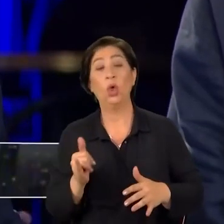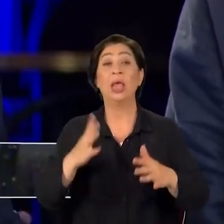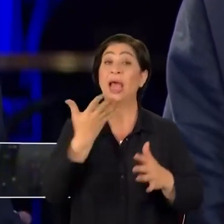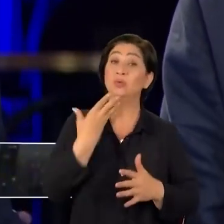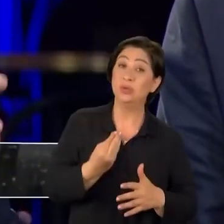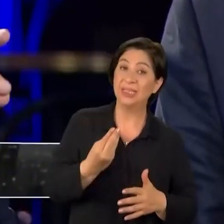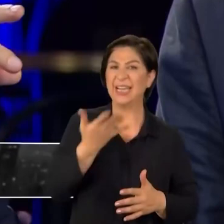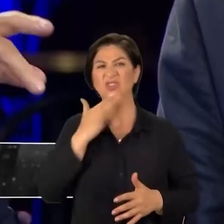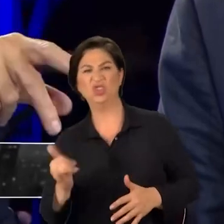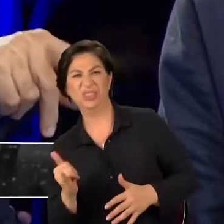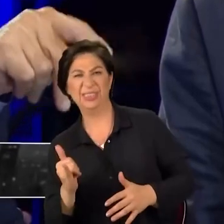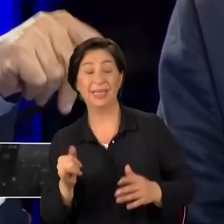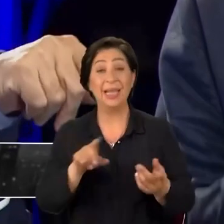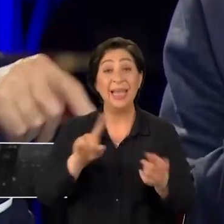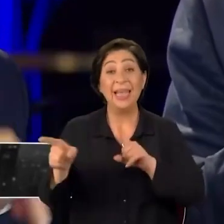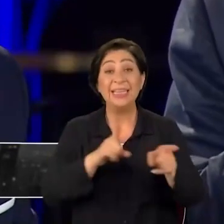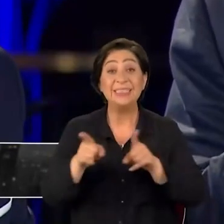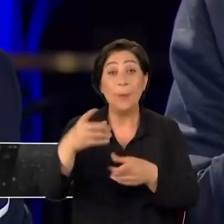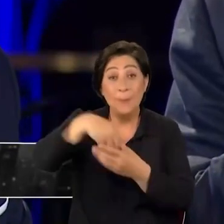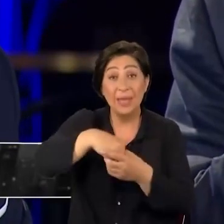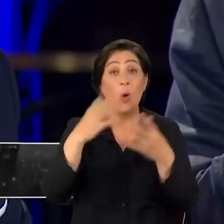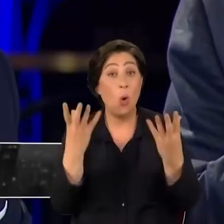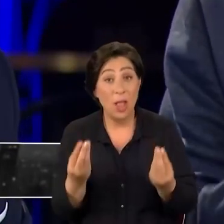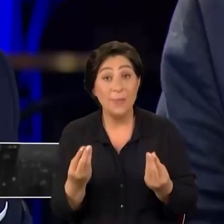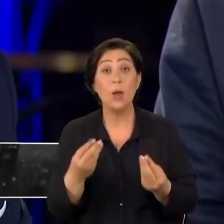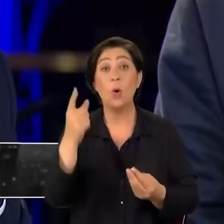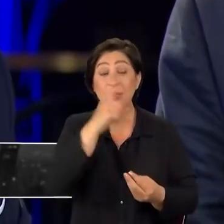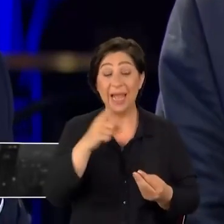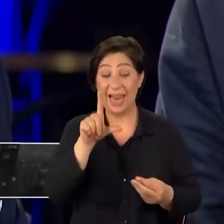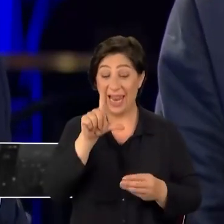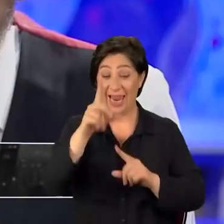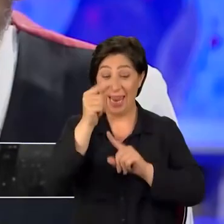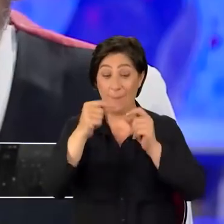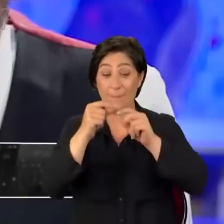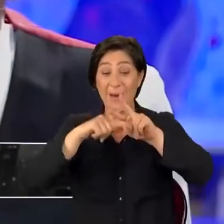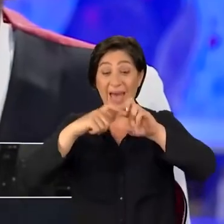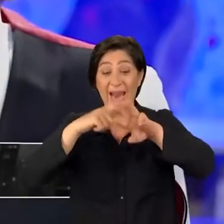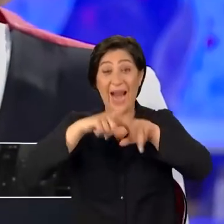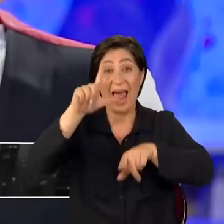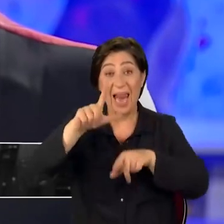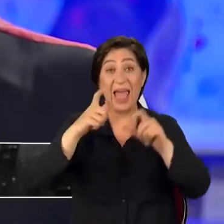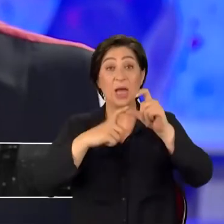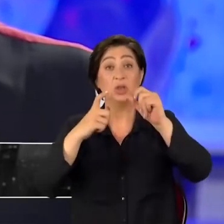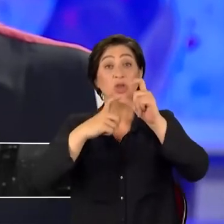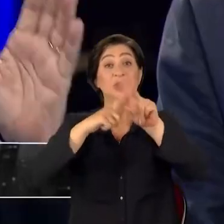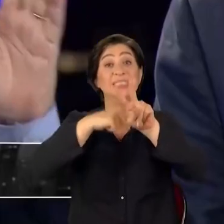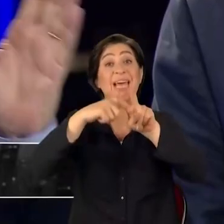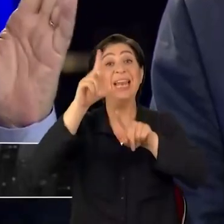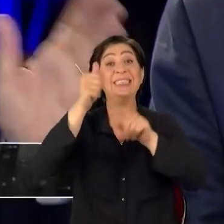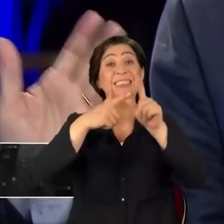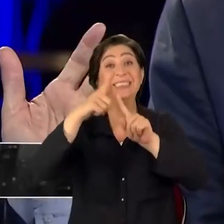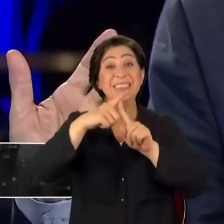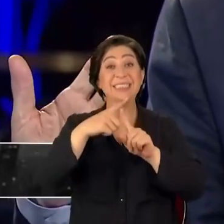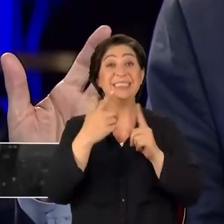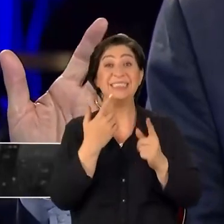güzeliz ya çirkin. Şimdi ikisi de bir arada olabilir. Ben onun için kendime liberal sosyalist derken amacım şu. Bir,